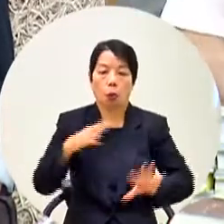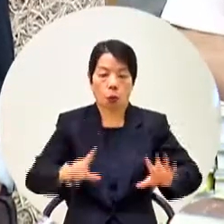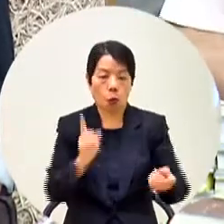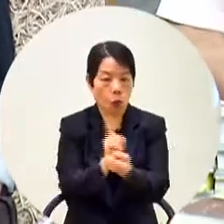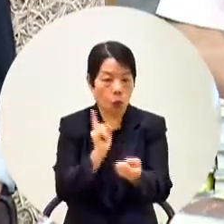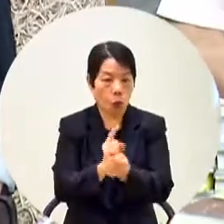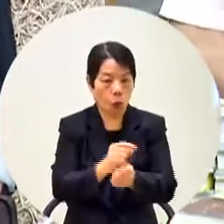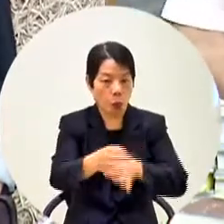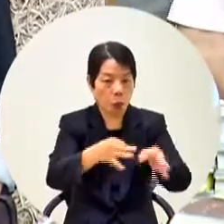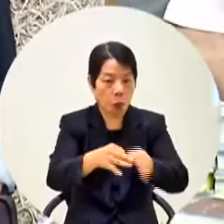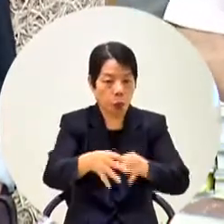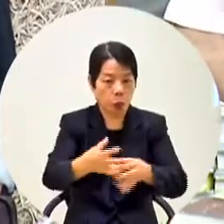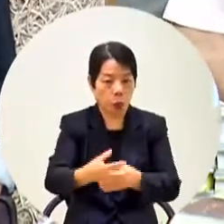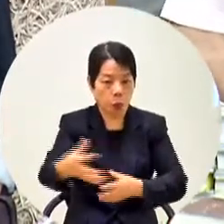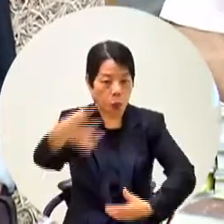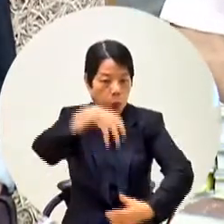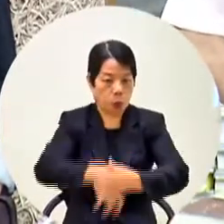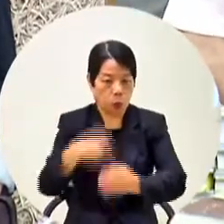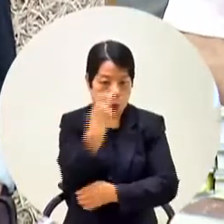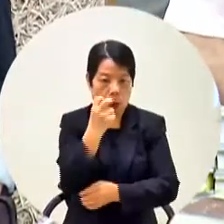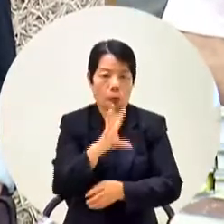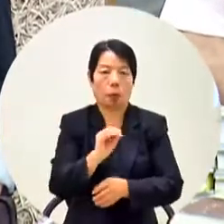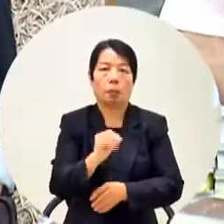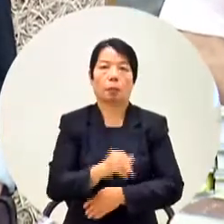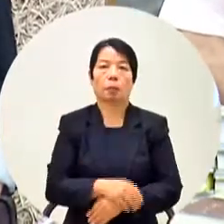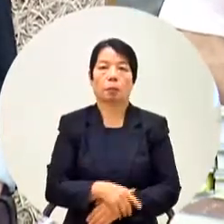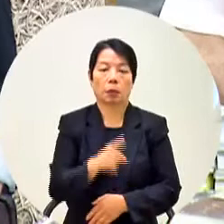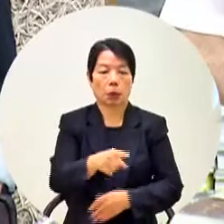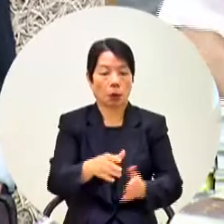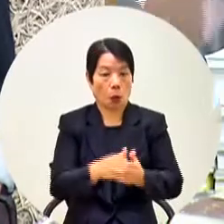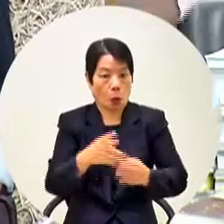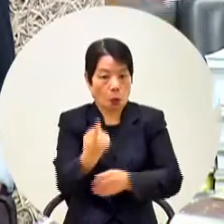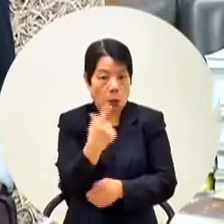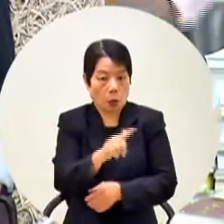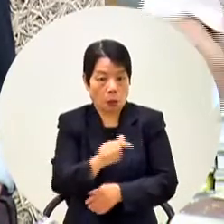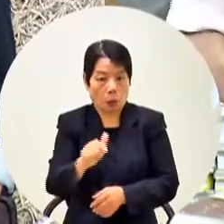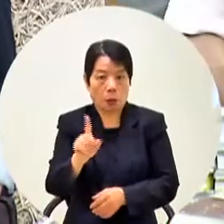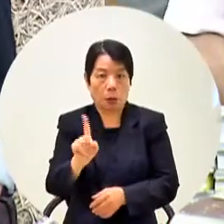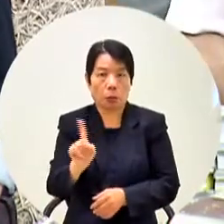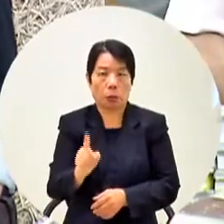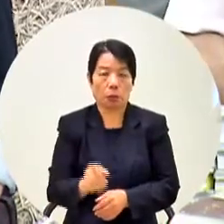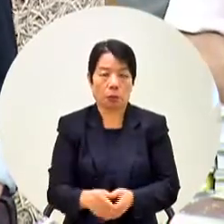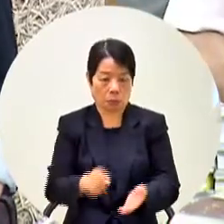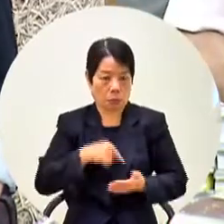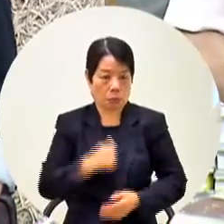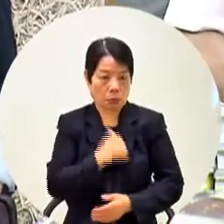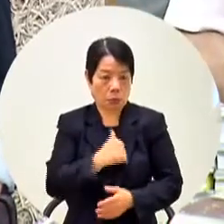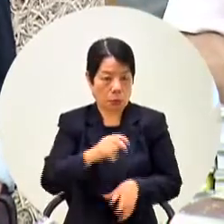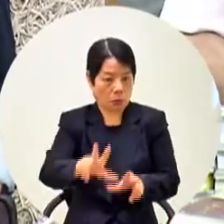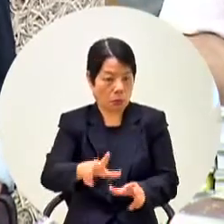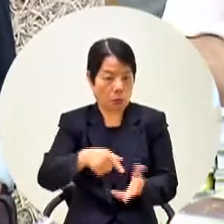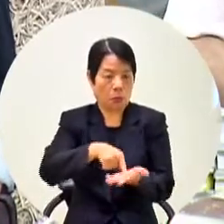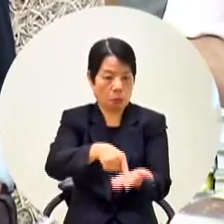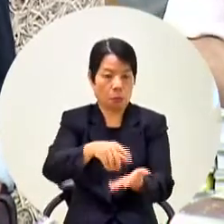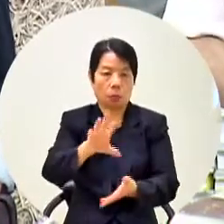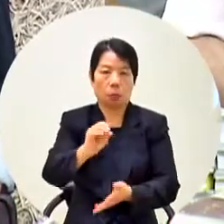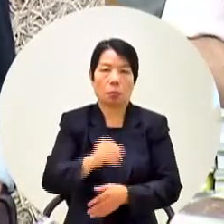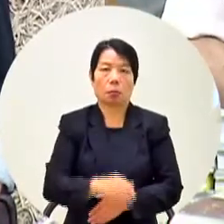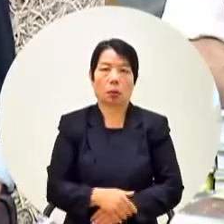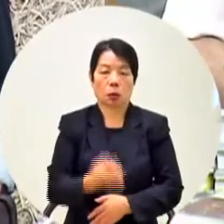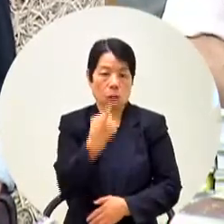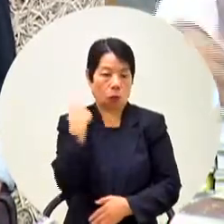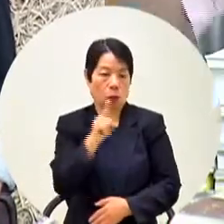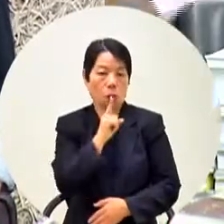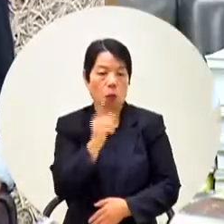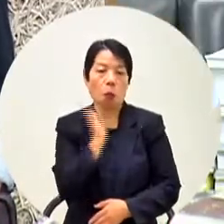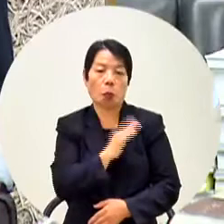无？第一，伊的原料有照你报安尼无？像我昨昏咧讲废油的问